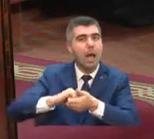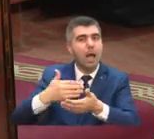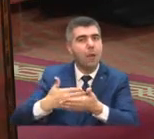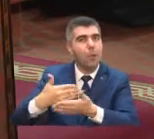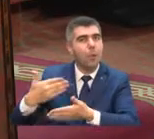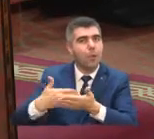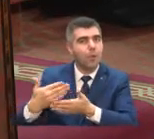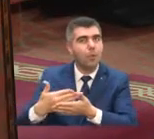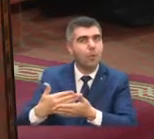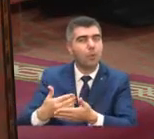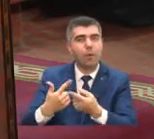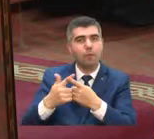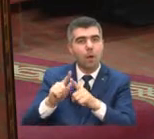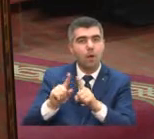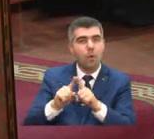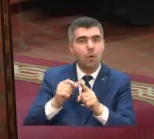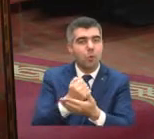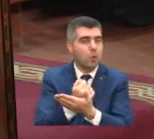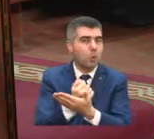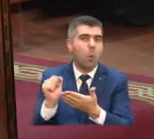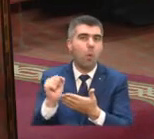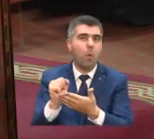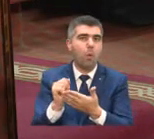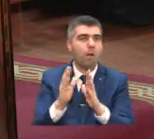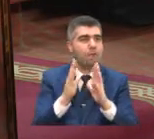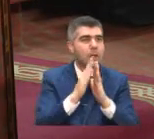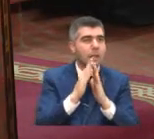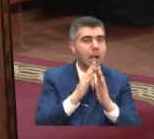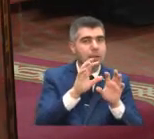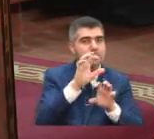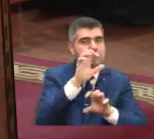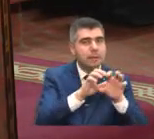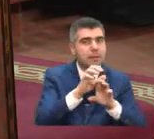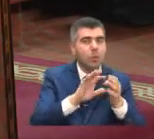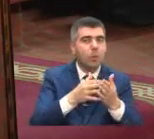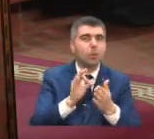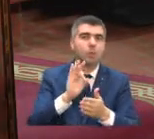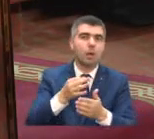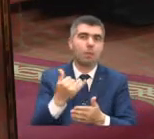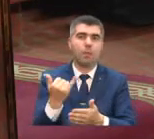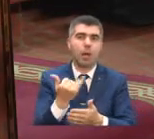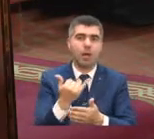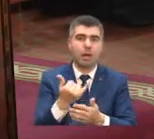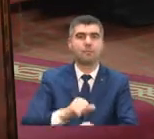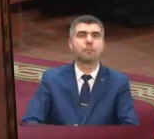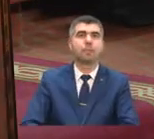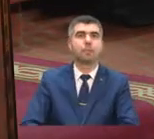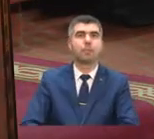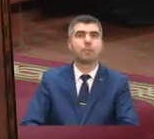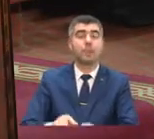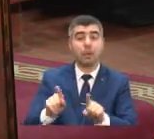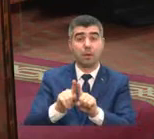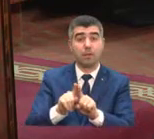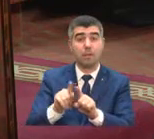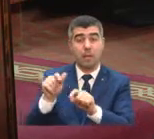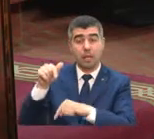الصفيح راه ما قدرناش عليها كاملين، راه هي مساله جوهريه. وهنا مجموعه رؤساء